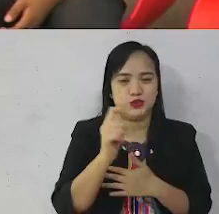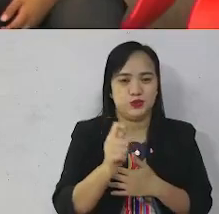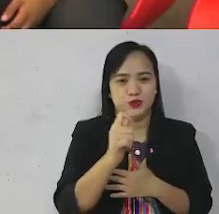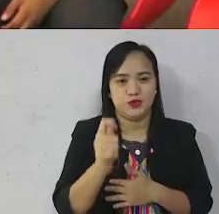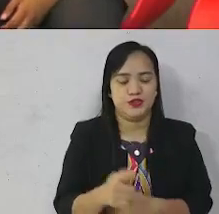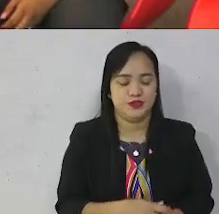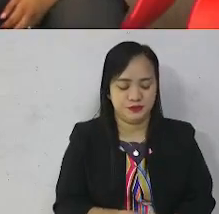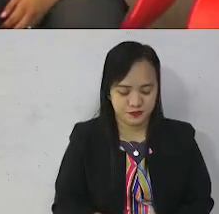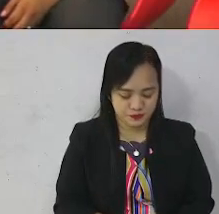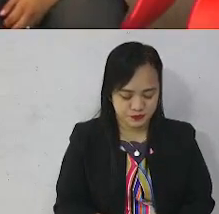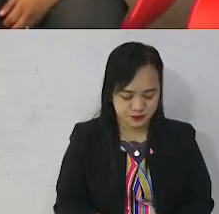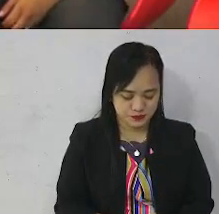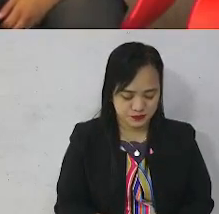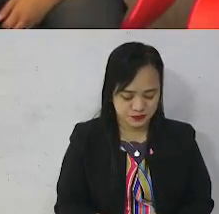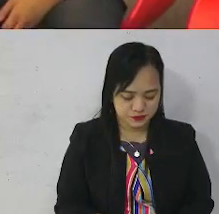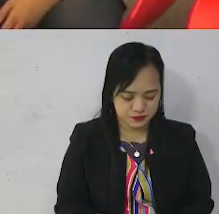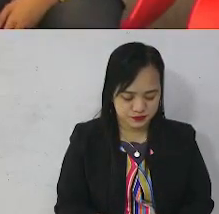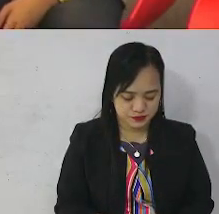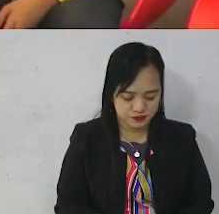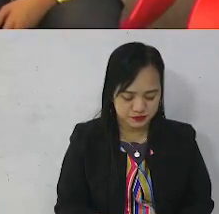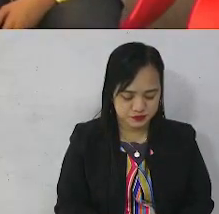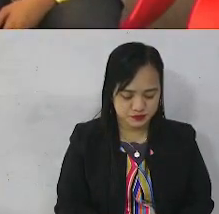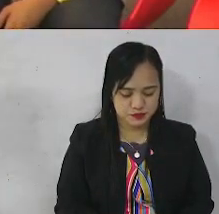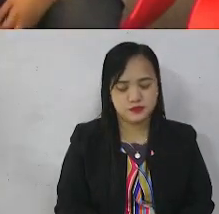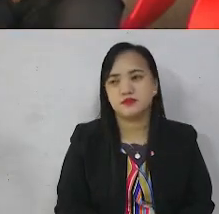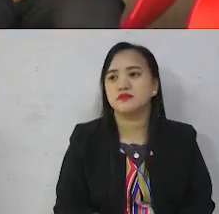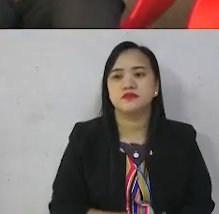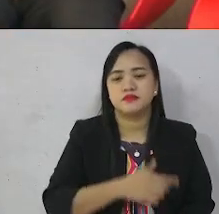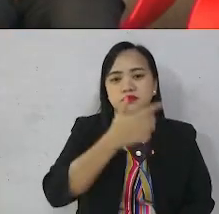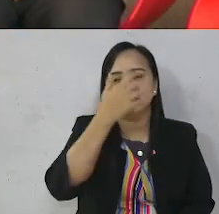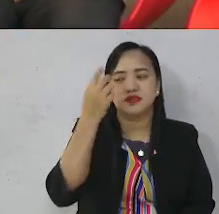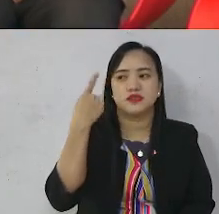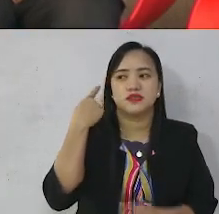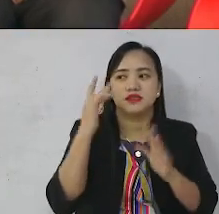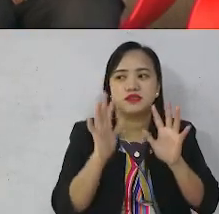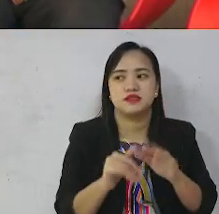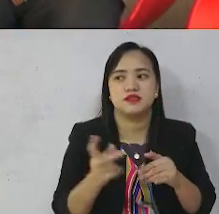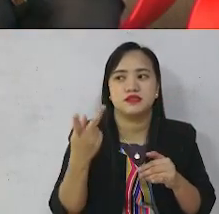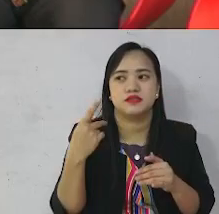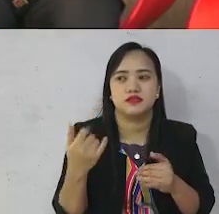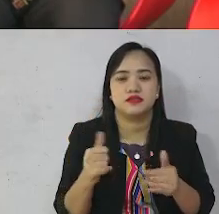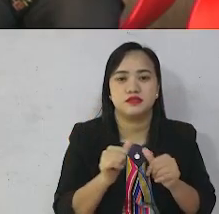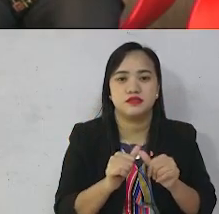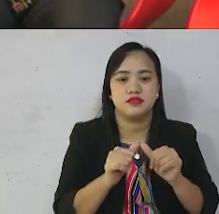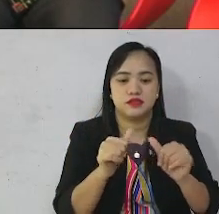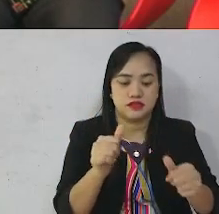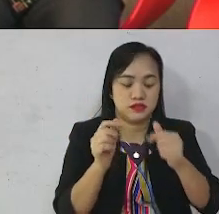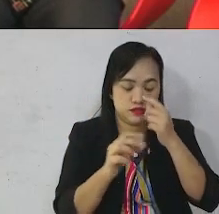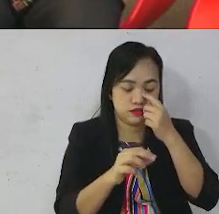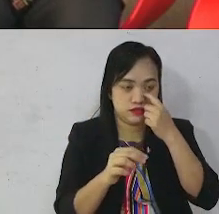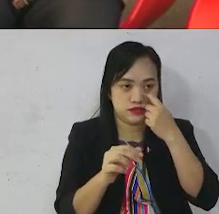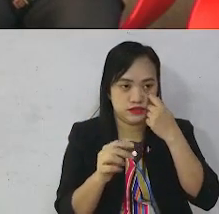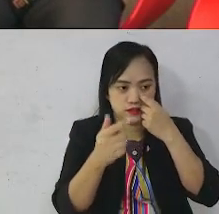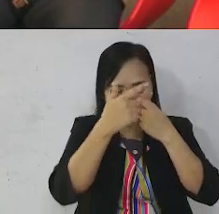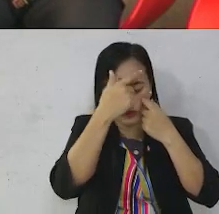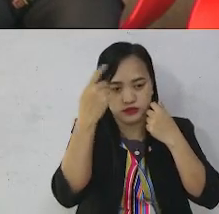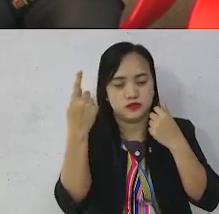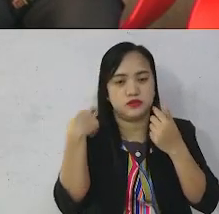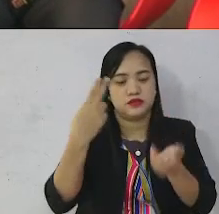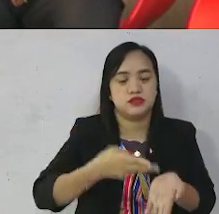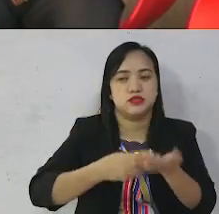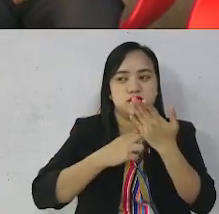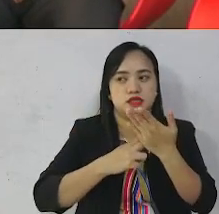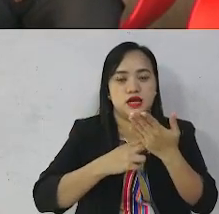next next next next Wednesday yan tutuloy po natin to marami pa po tayong mga health myths na